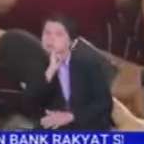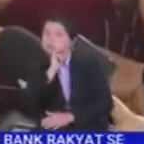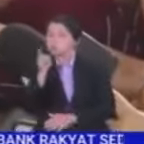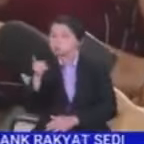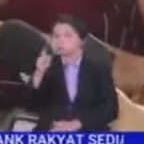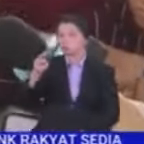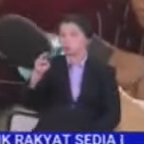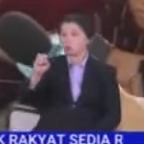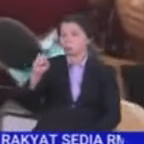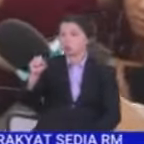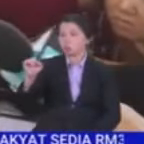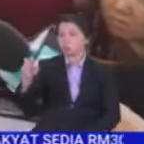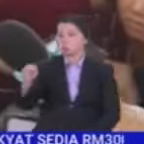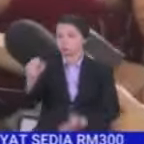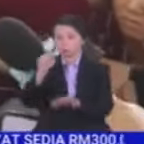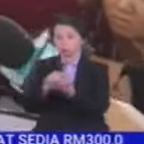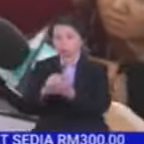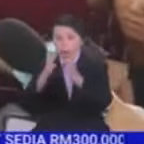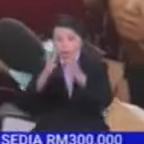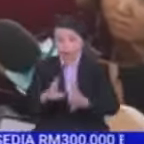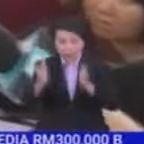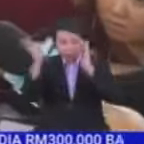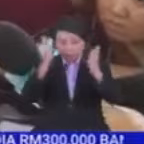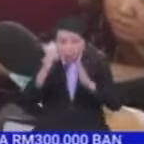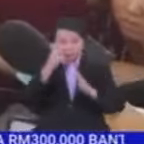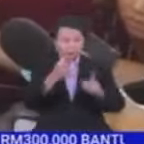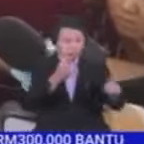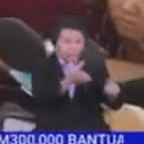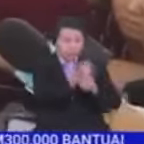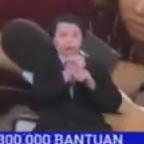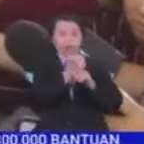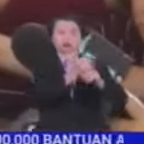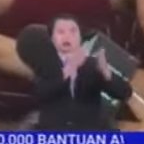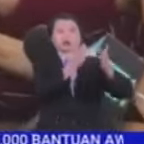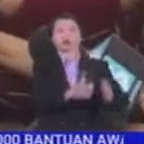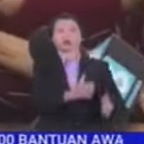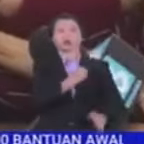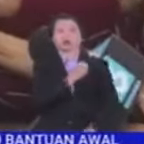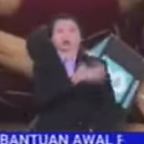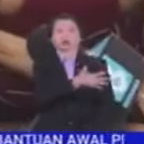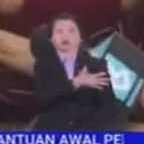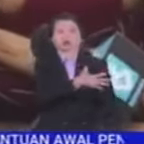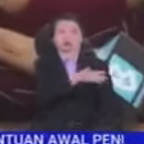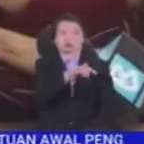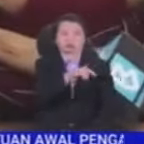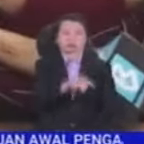merupakan dalang yang mengupah warga tempatan untuk menculik warga Palestin.